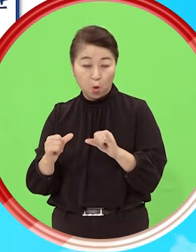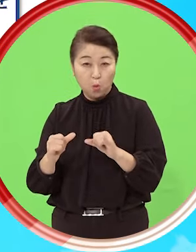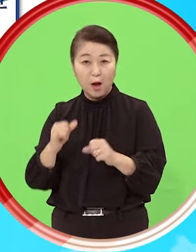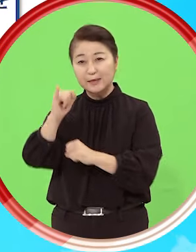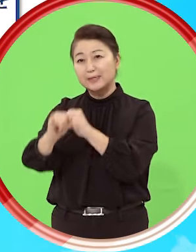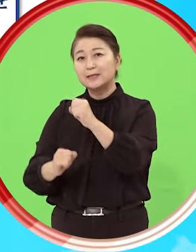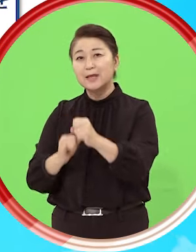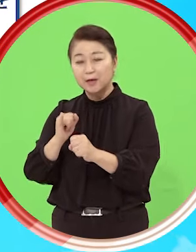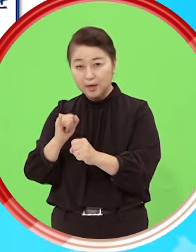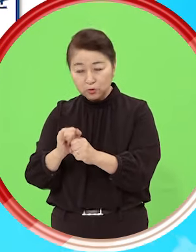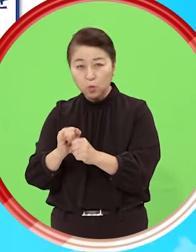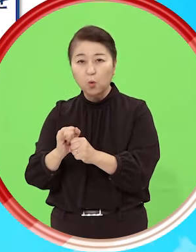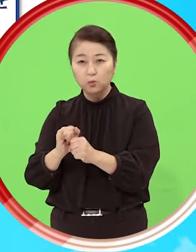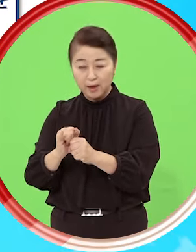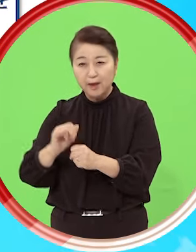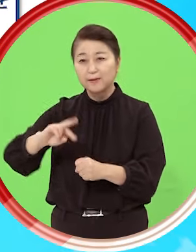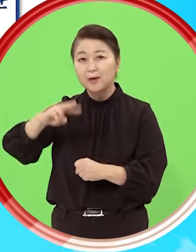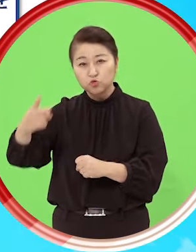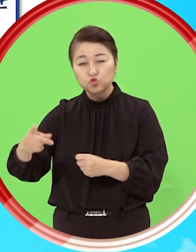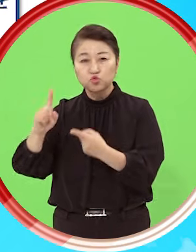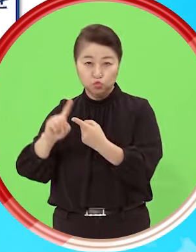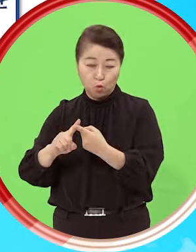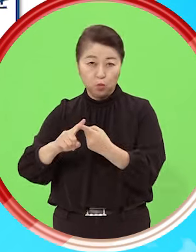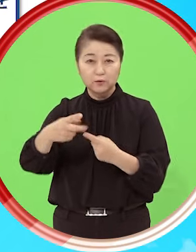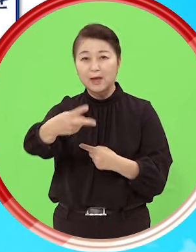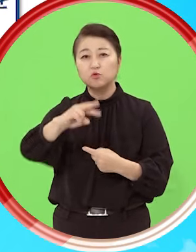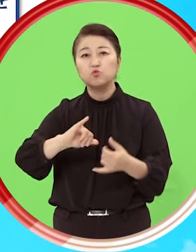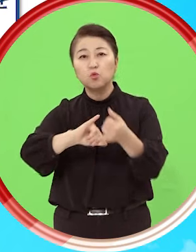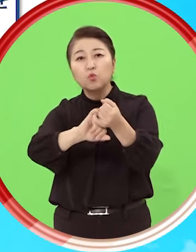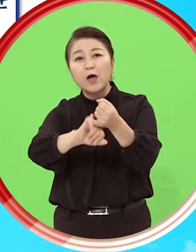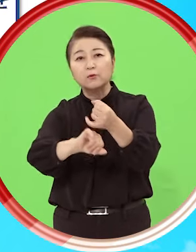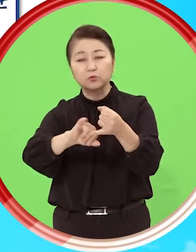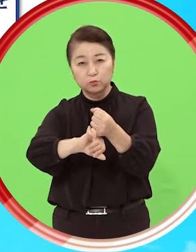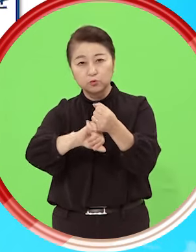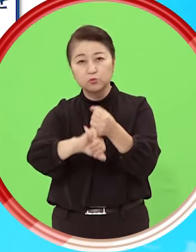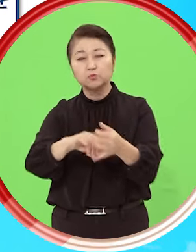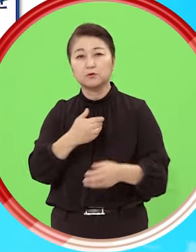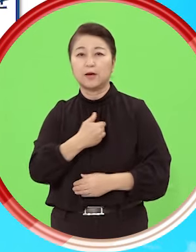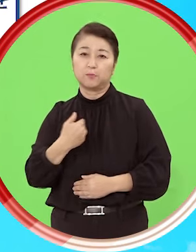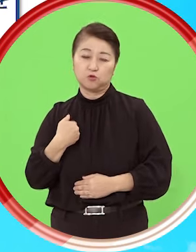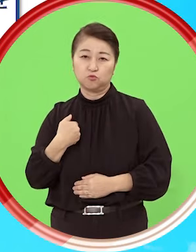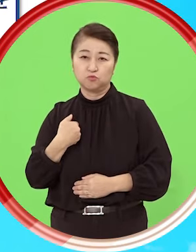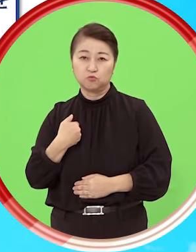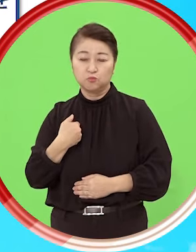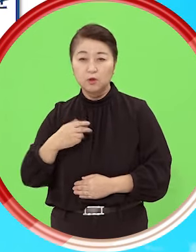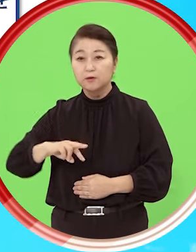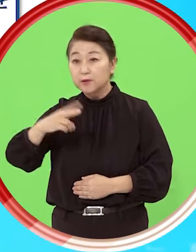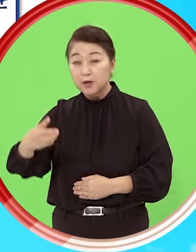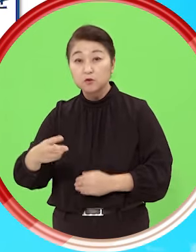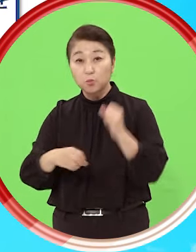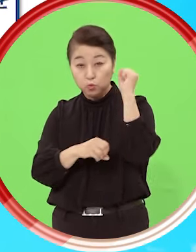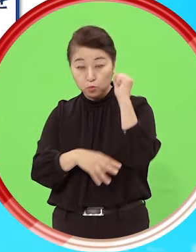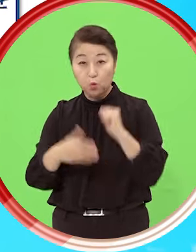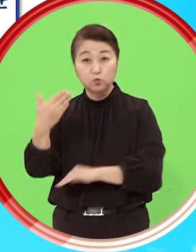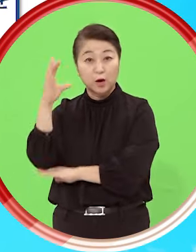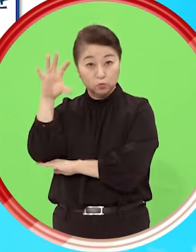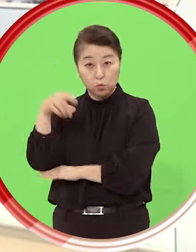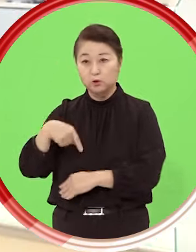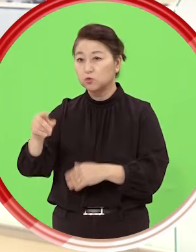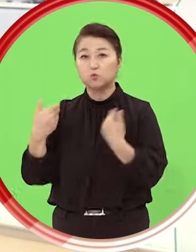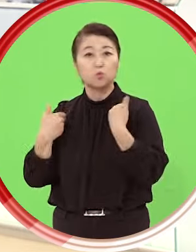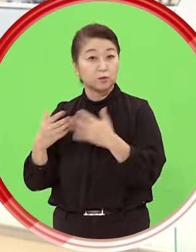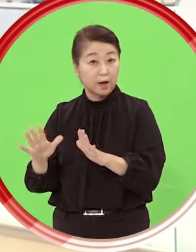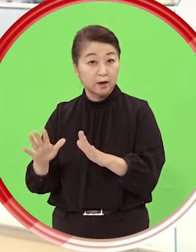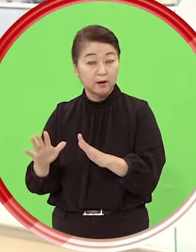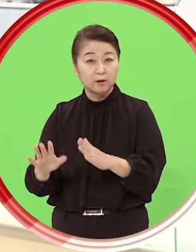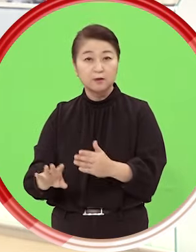使用したオンラインによる転出と転入予約ができます。転出元の市町村には出向く必要がありません。